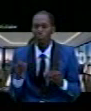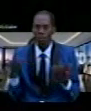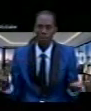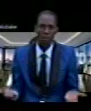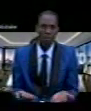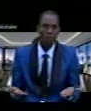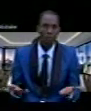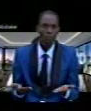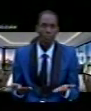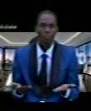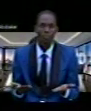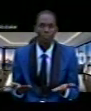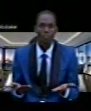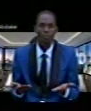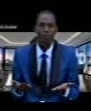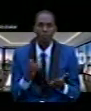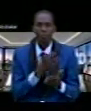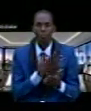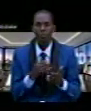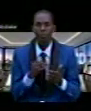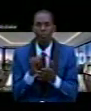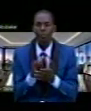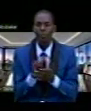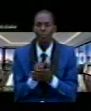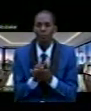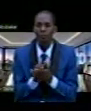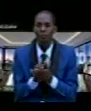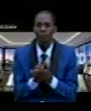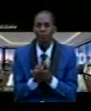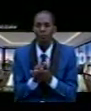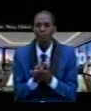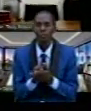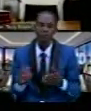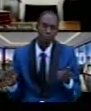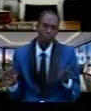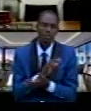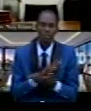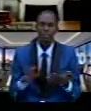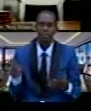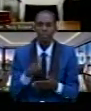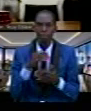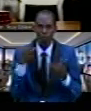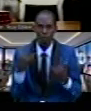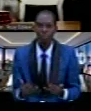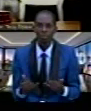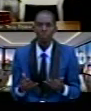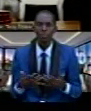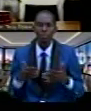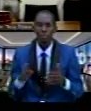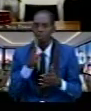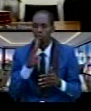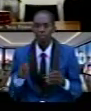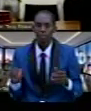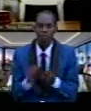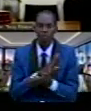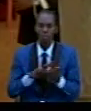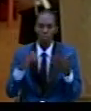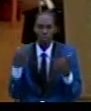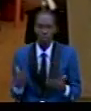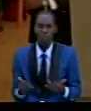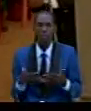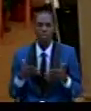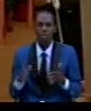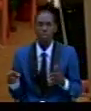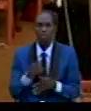Satan, the projects of the devil, qu'ils soient brisés maintenant. Qu'il soit brisé maintenant. Qu'il soit annulé maintenant. Que